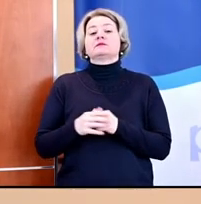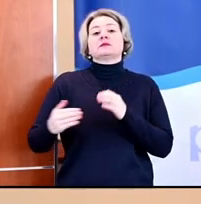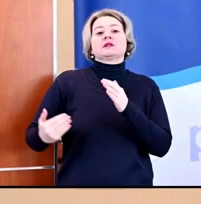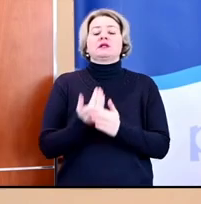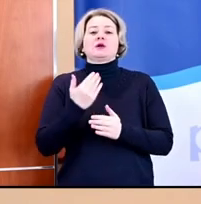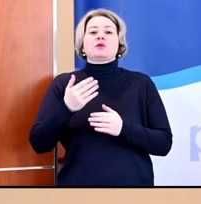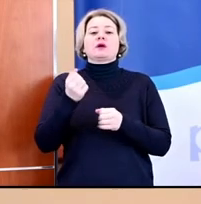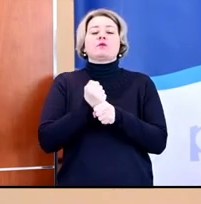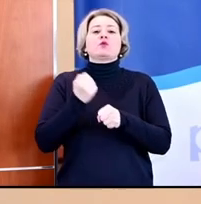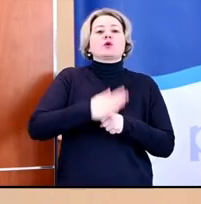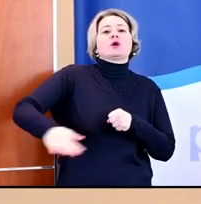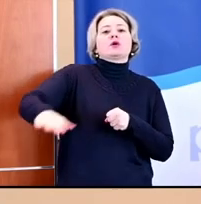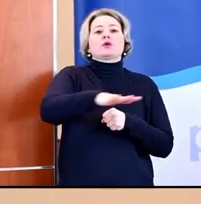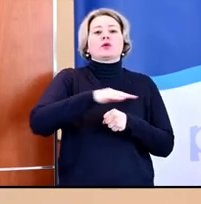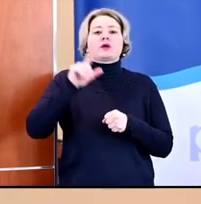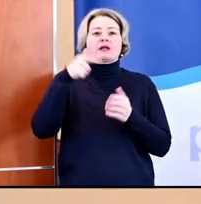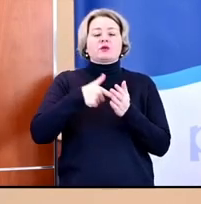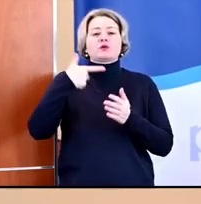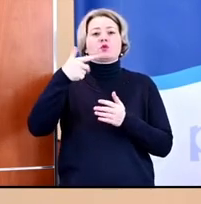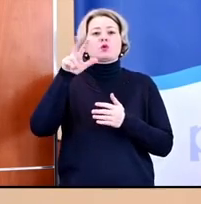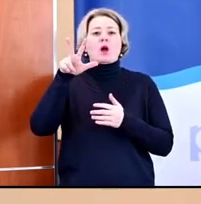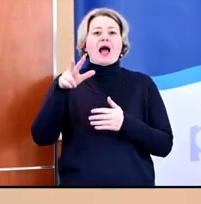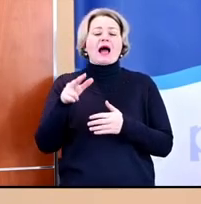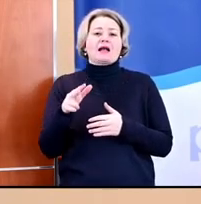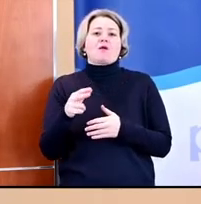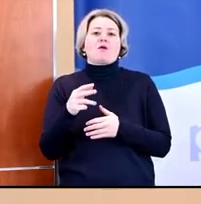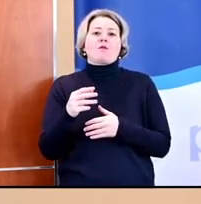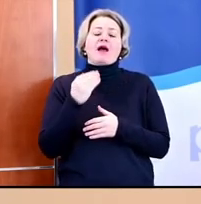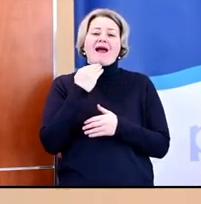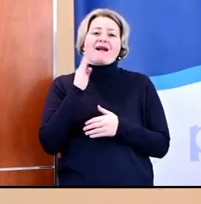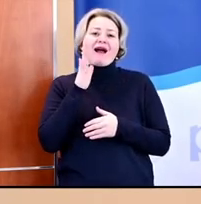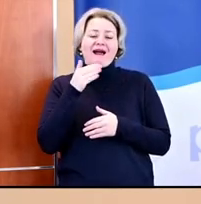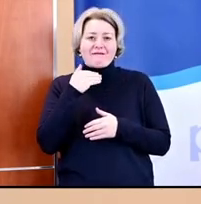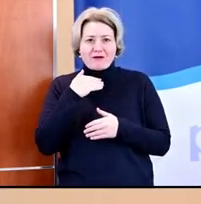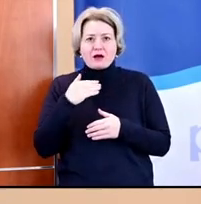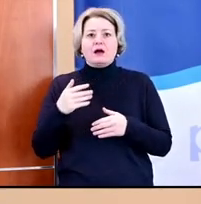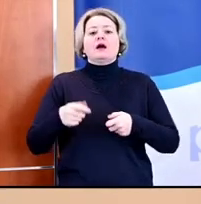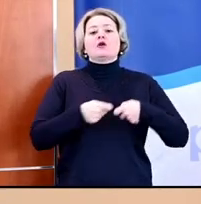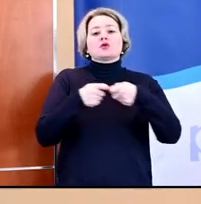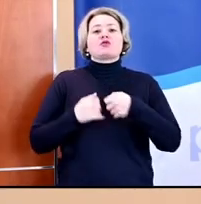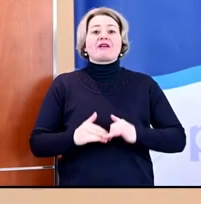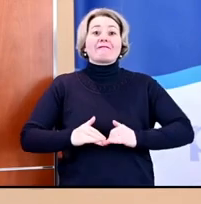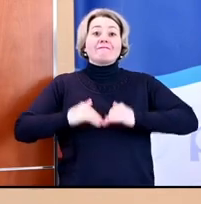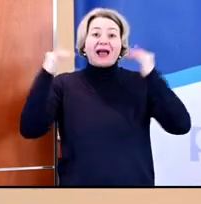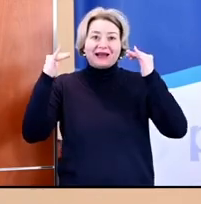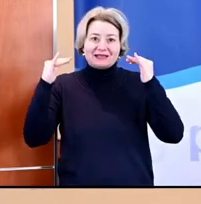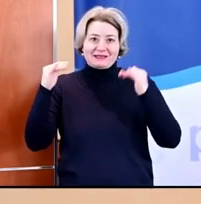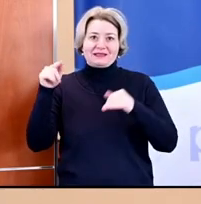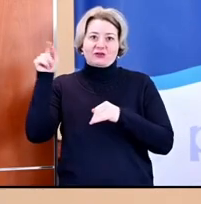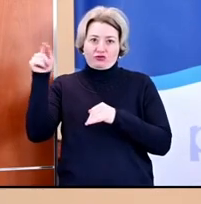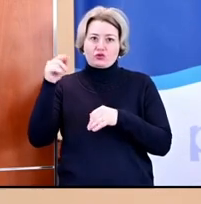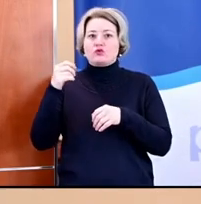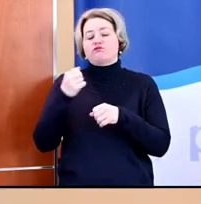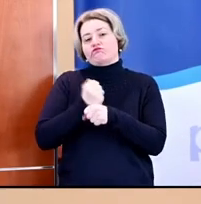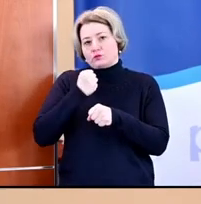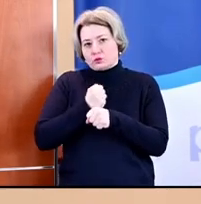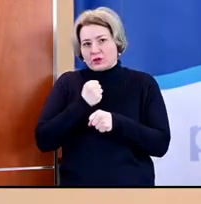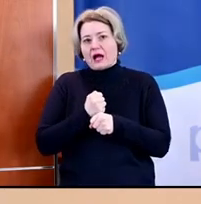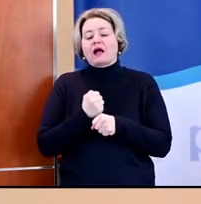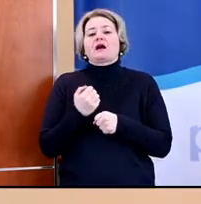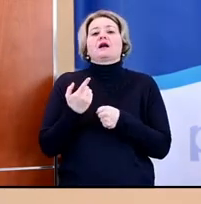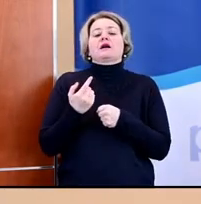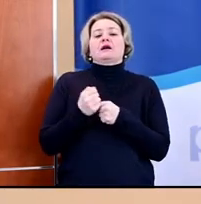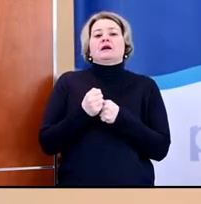2023 zrt csapatában hogy hosszú távú közösségfejlesztéssel erősítse az európa kulturális fővárosa